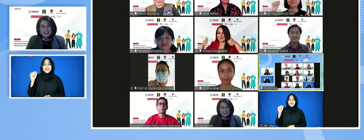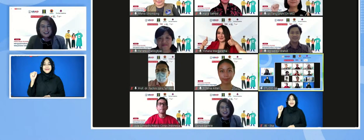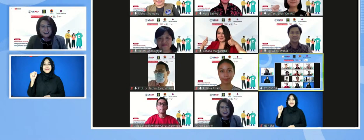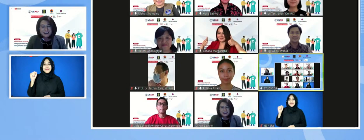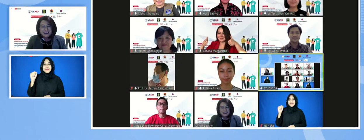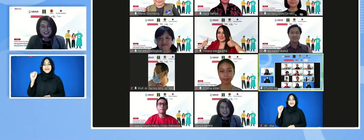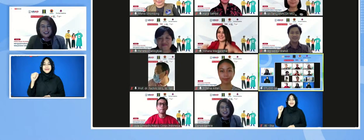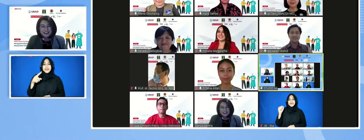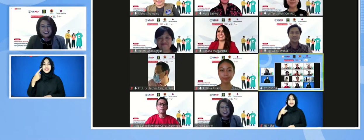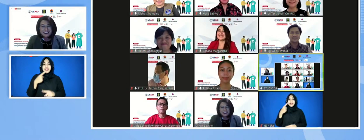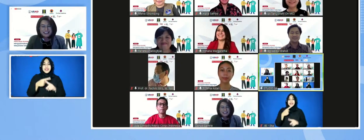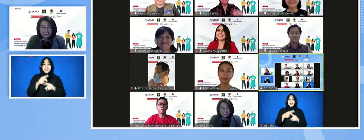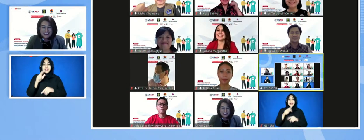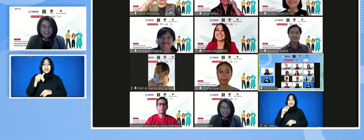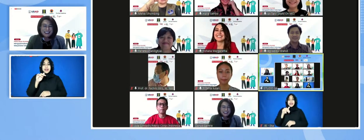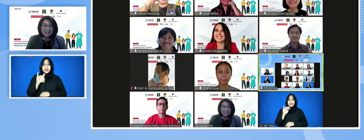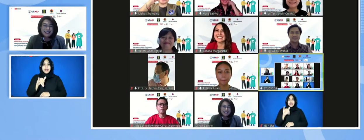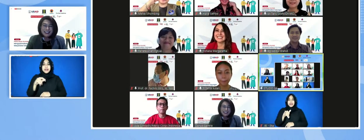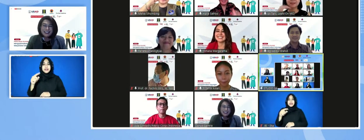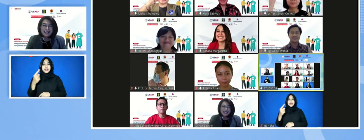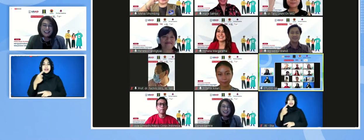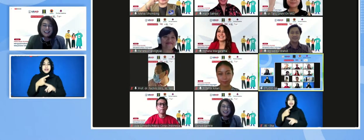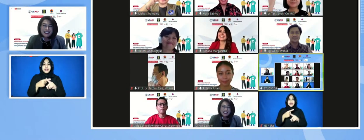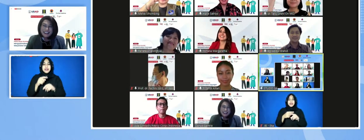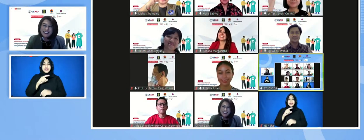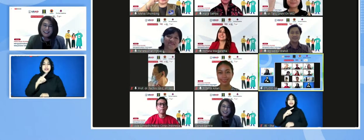Sekali lagi ya, sekali lagi.